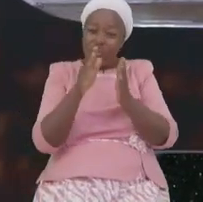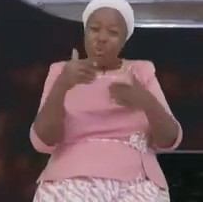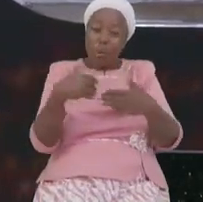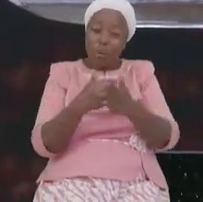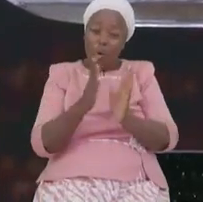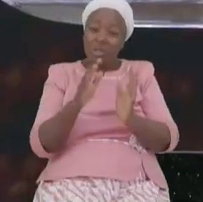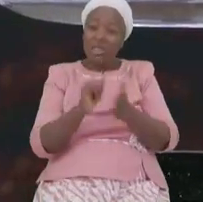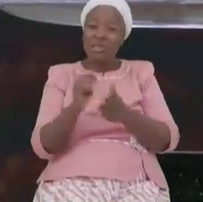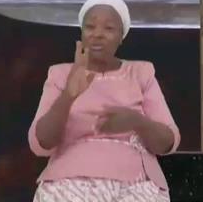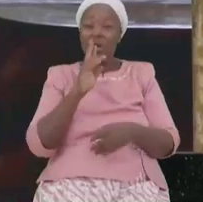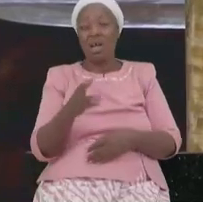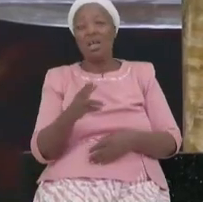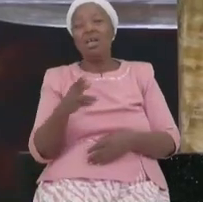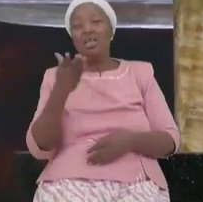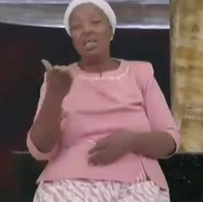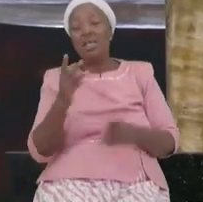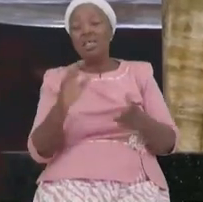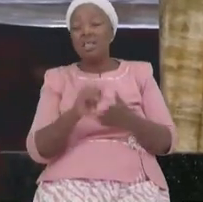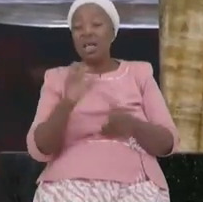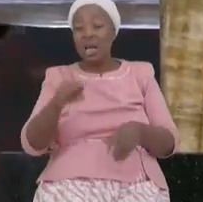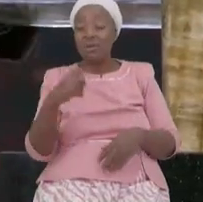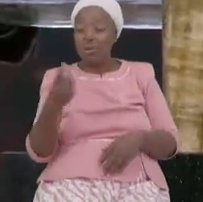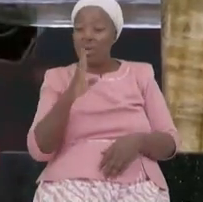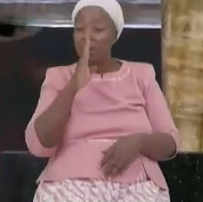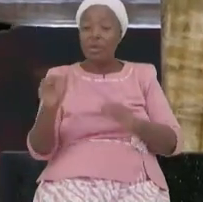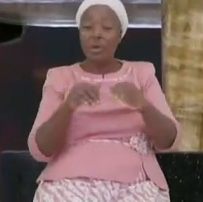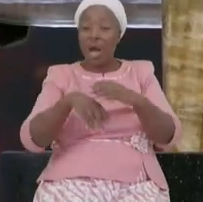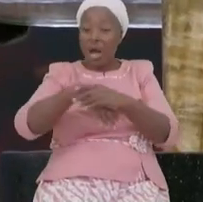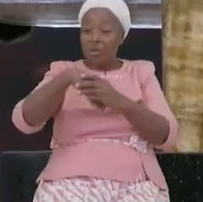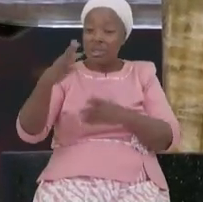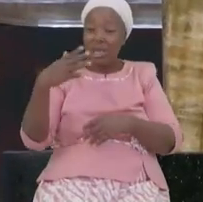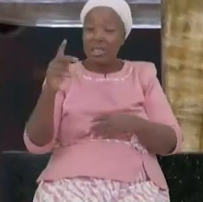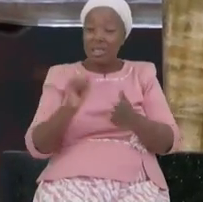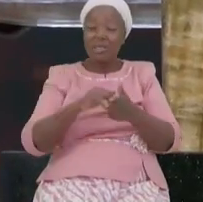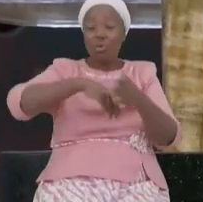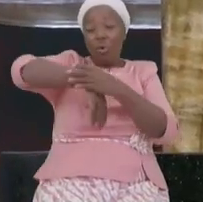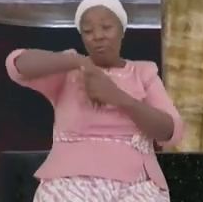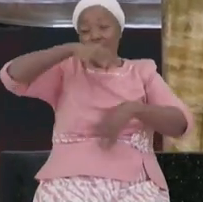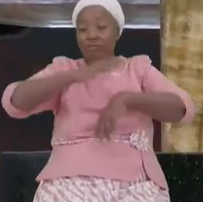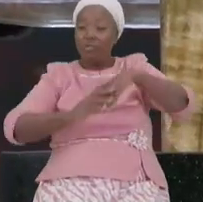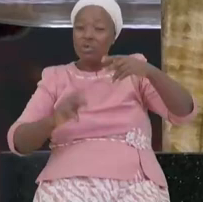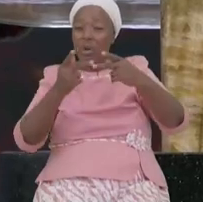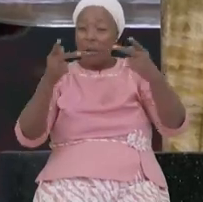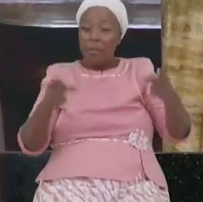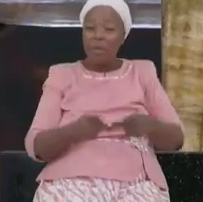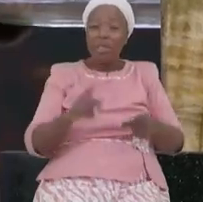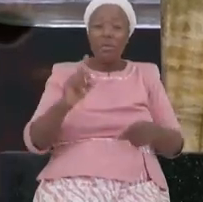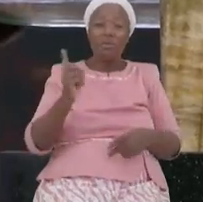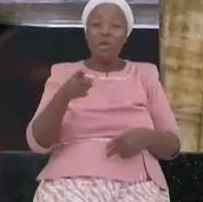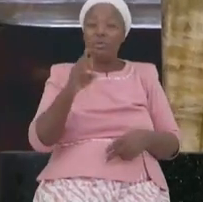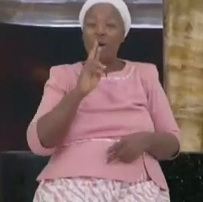a des choses qui ne peuvent être faites qu'en dehors de cette zone de confort où tu es. Mais la